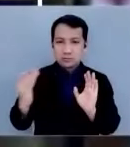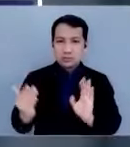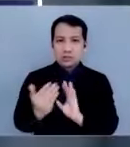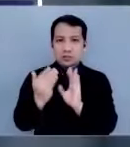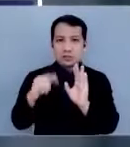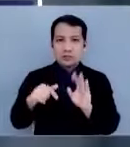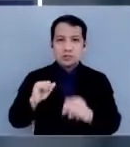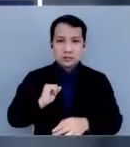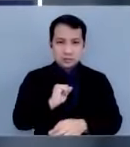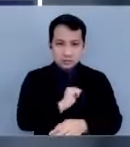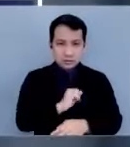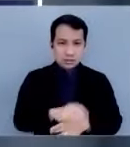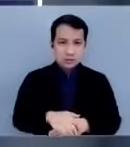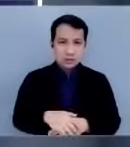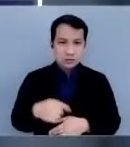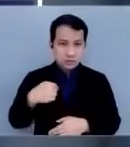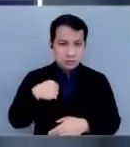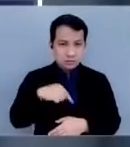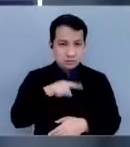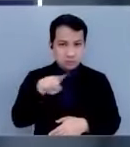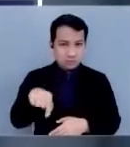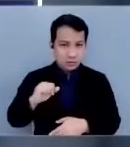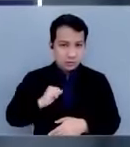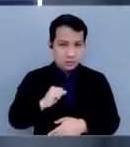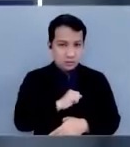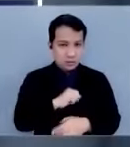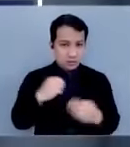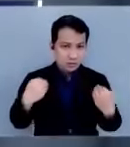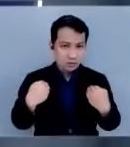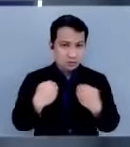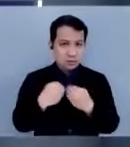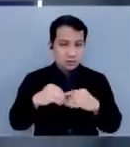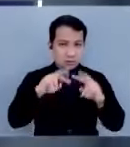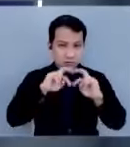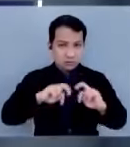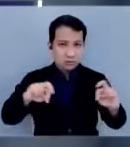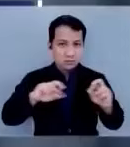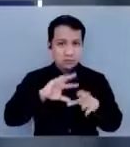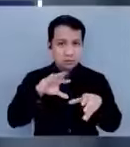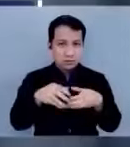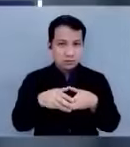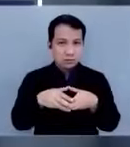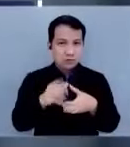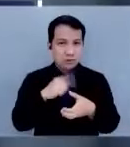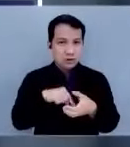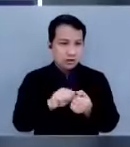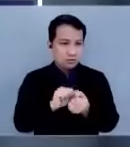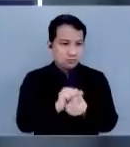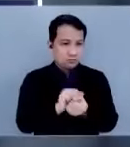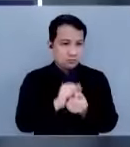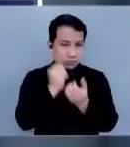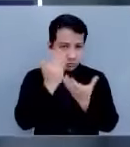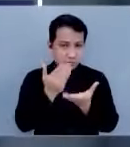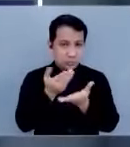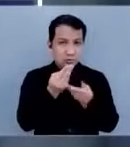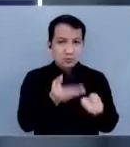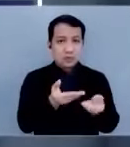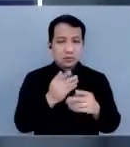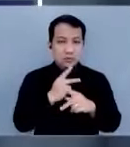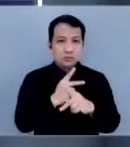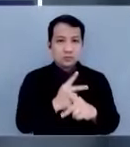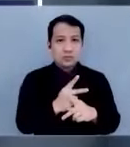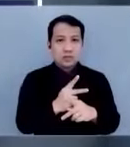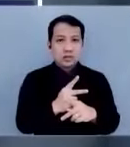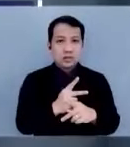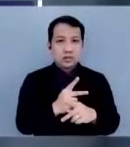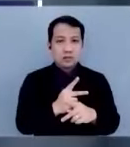Senado. I, being a senator and a member of the Senate, I'm willing to provide him security. Ako mismo, kung